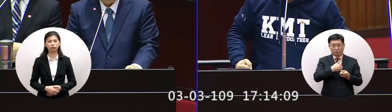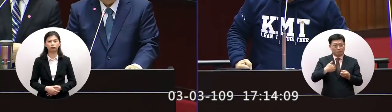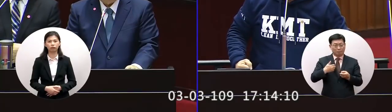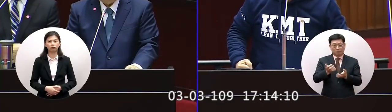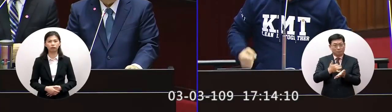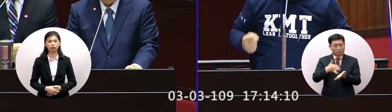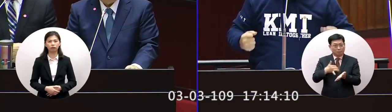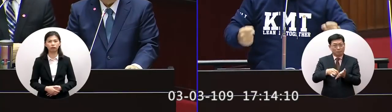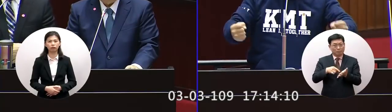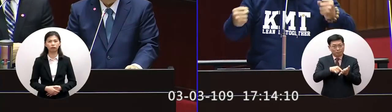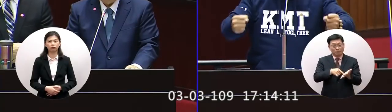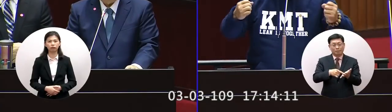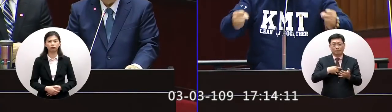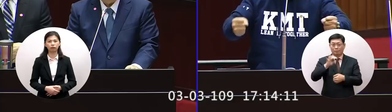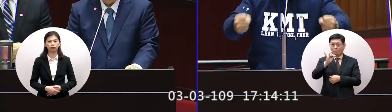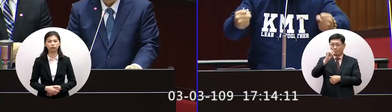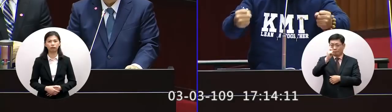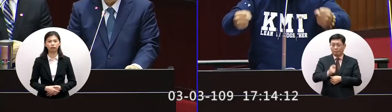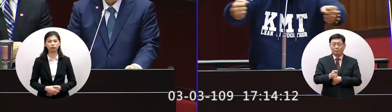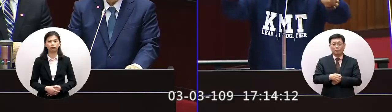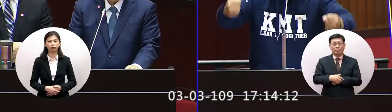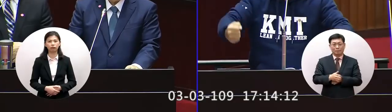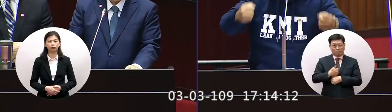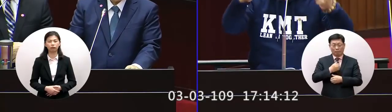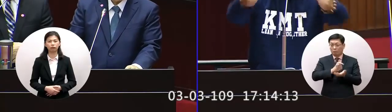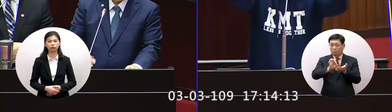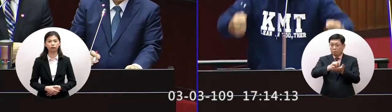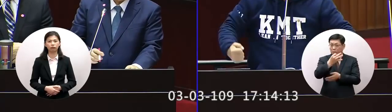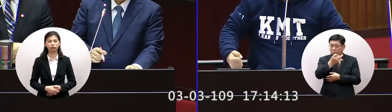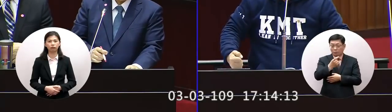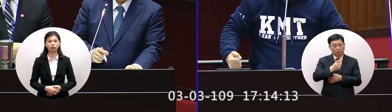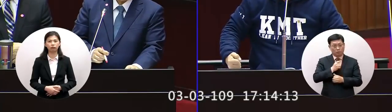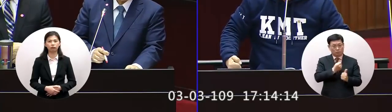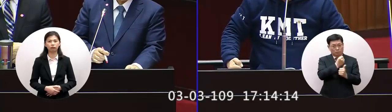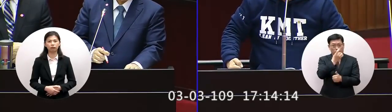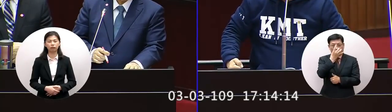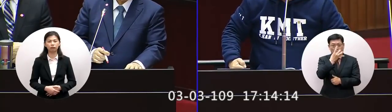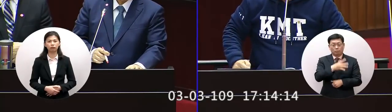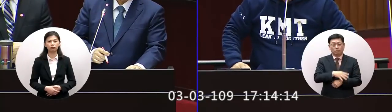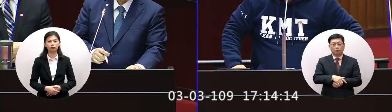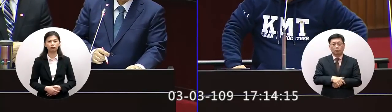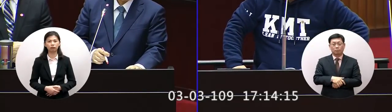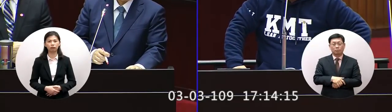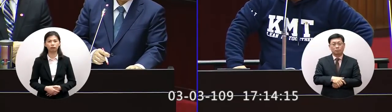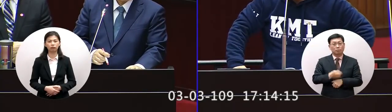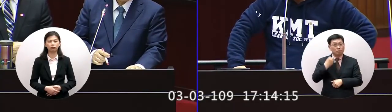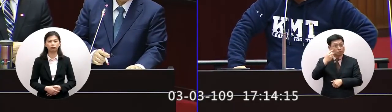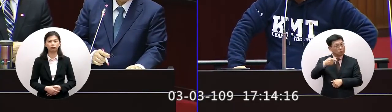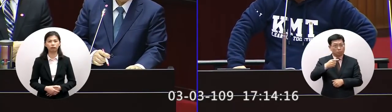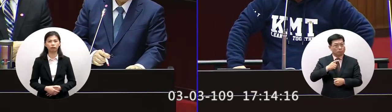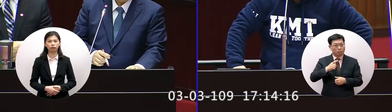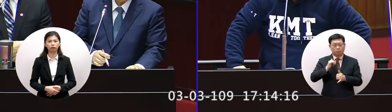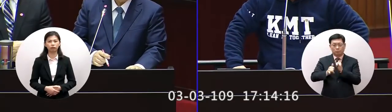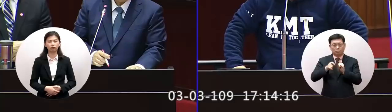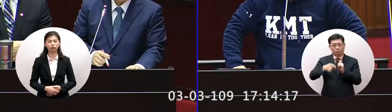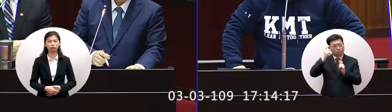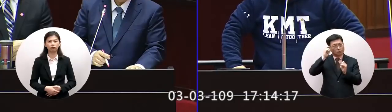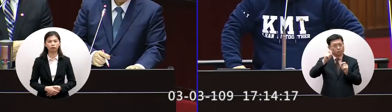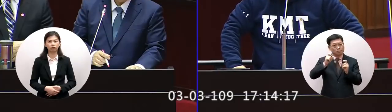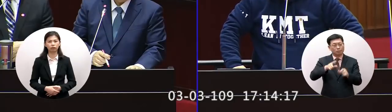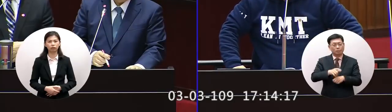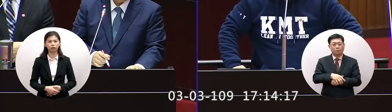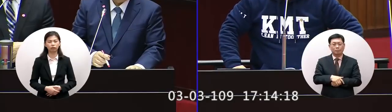法？你这100亿，到时候要执行多少，我也没办法控制。我感觉不是社会不是安尼